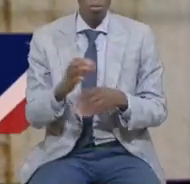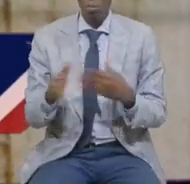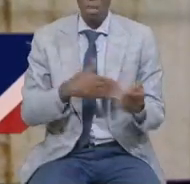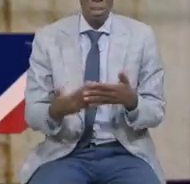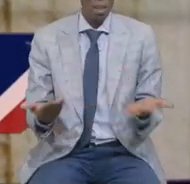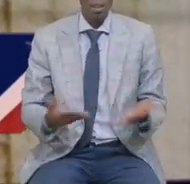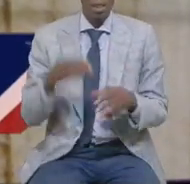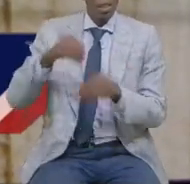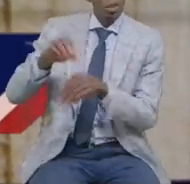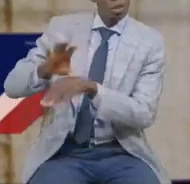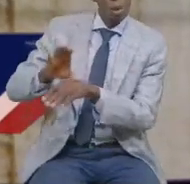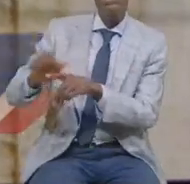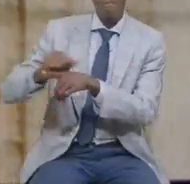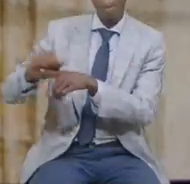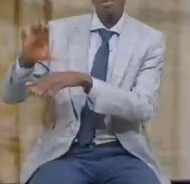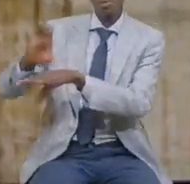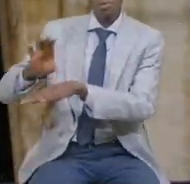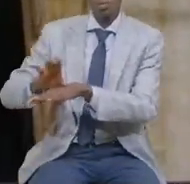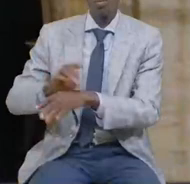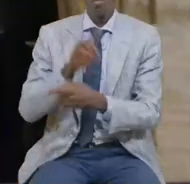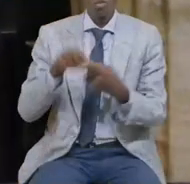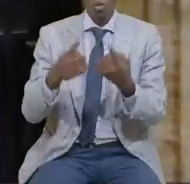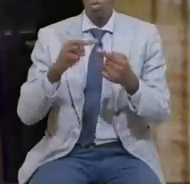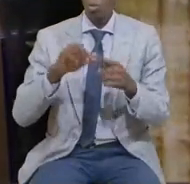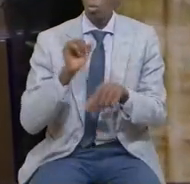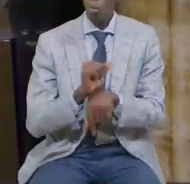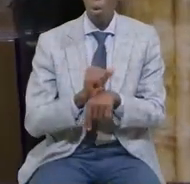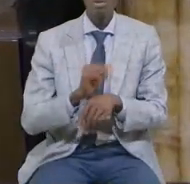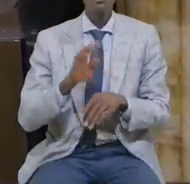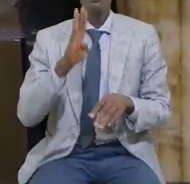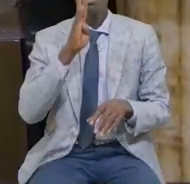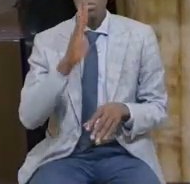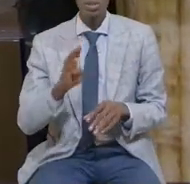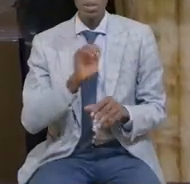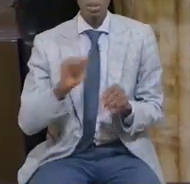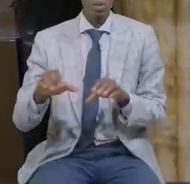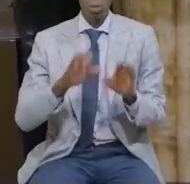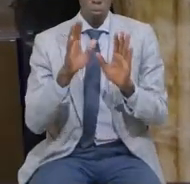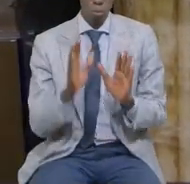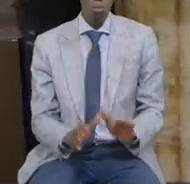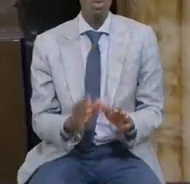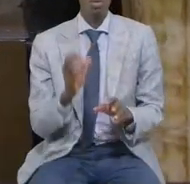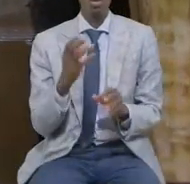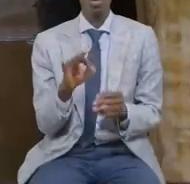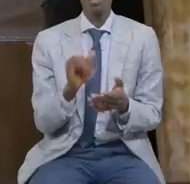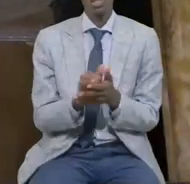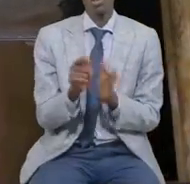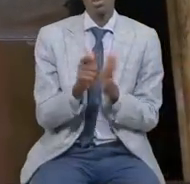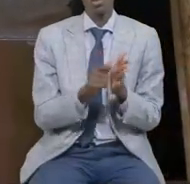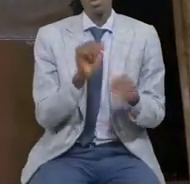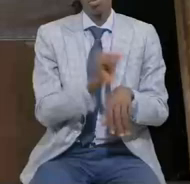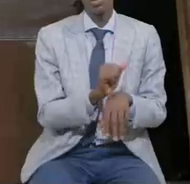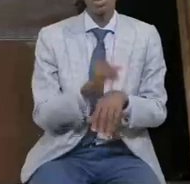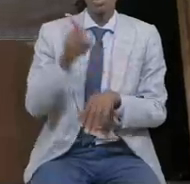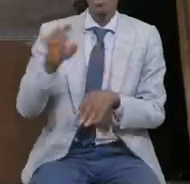pratique l'église là-bas. Arrivé au lieu de travail, sois un pratiquant ici. Oui, tu fais partie de l'église là-bas, fais